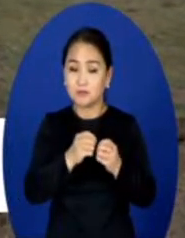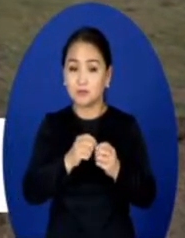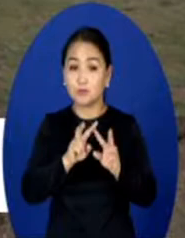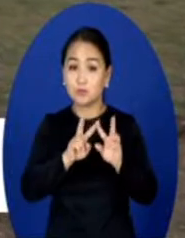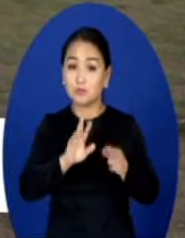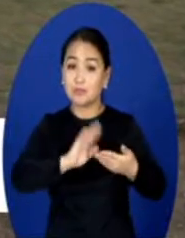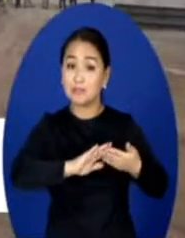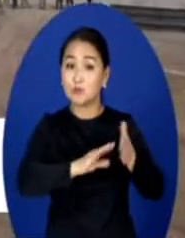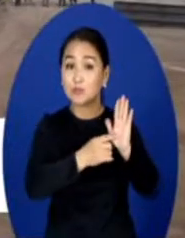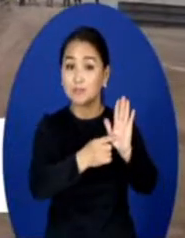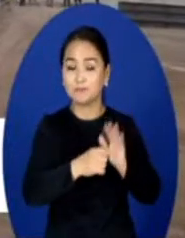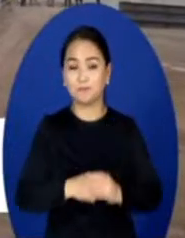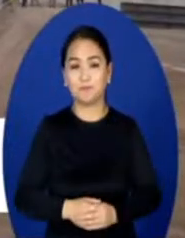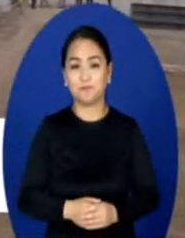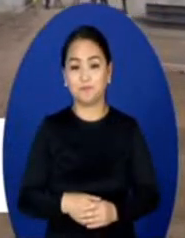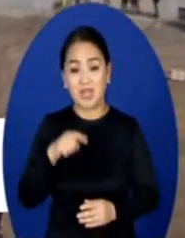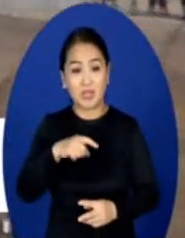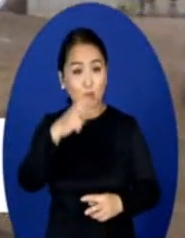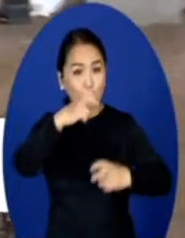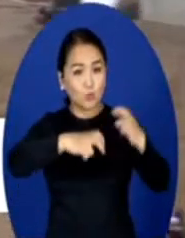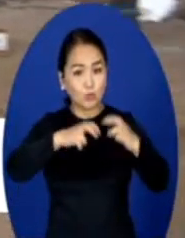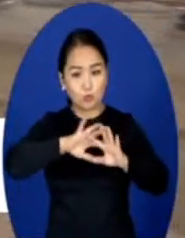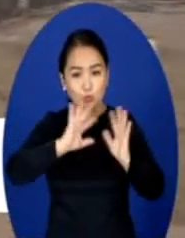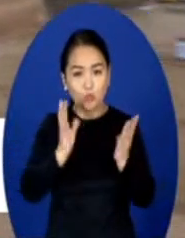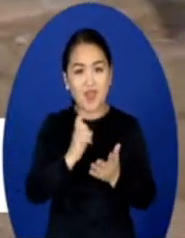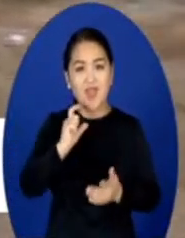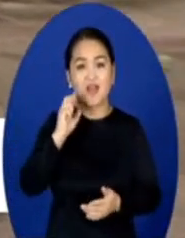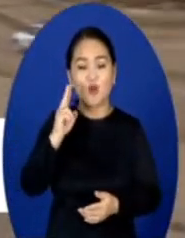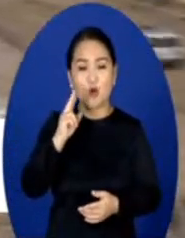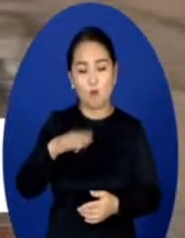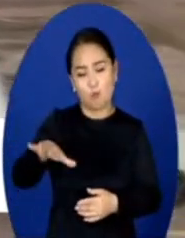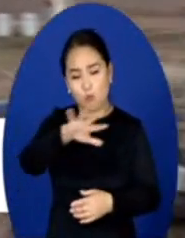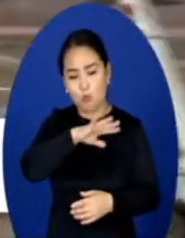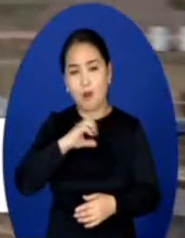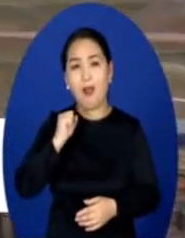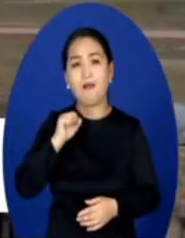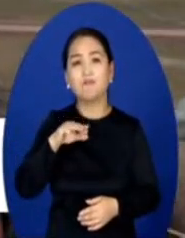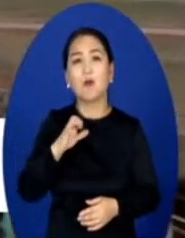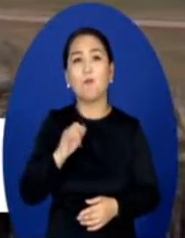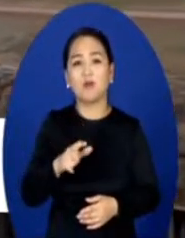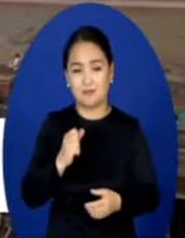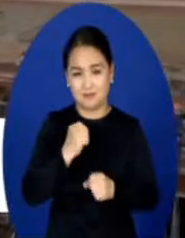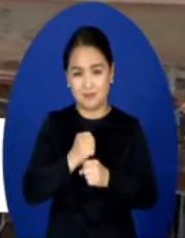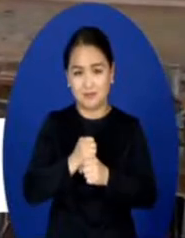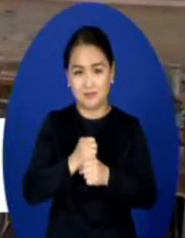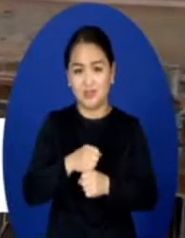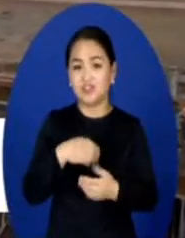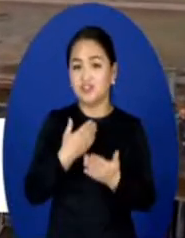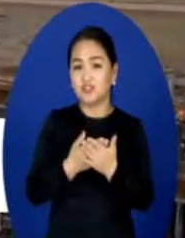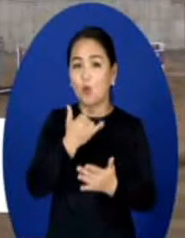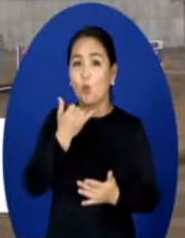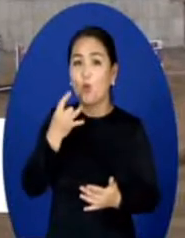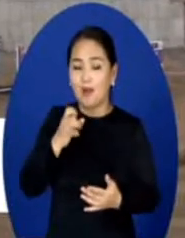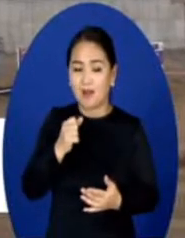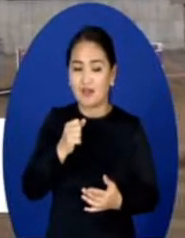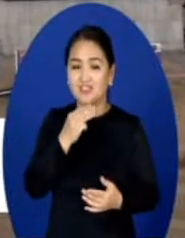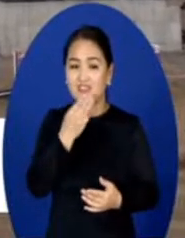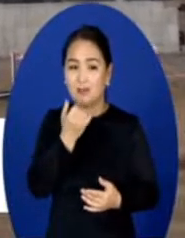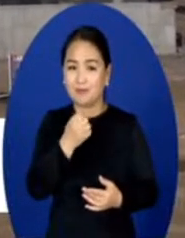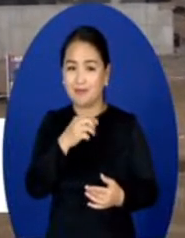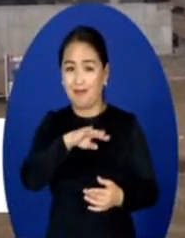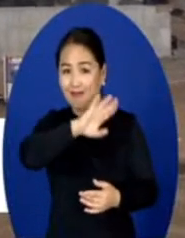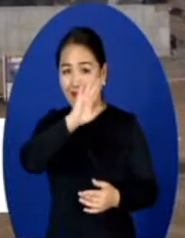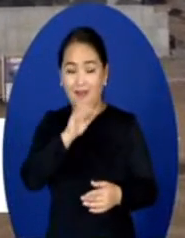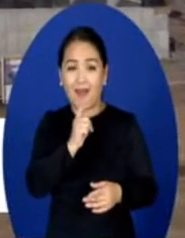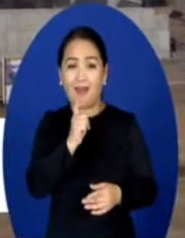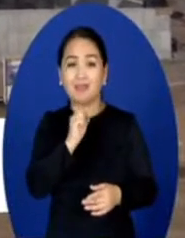явцыг өргөжлөл үргэ. Энэ үйлдвэр бүхэлдээ эко мөн бүрэн автоматчлуулсан байдлаар ажиллана. Жишээ нь уураар шахмал түлшээ хатаан,